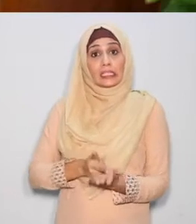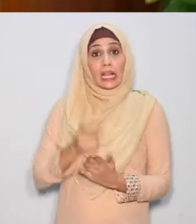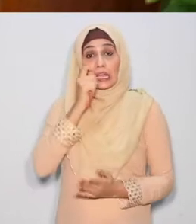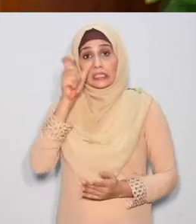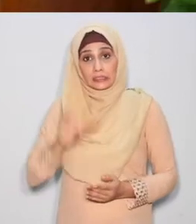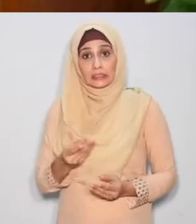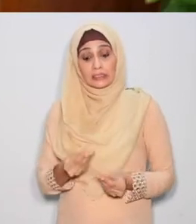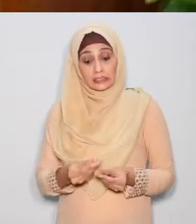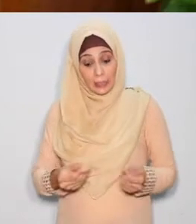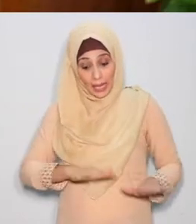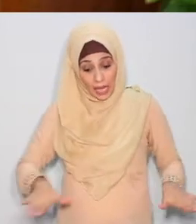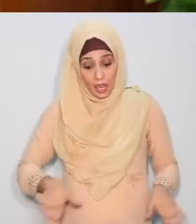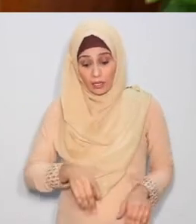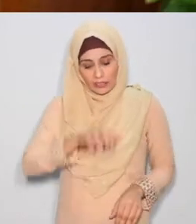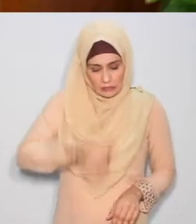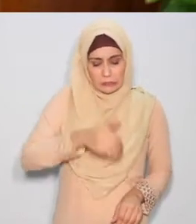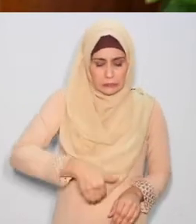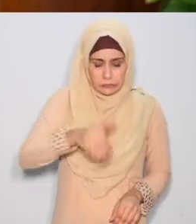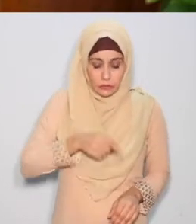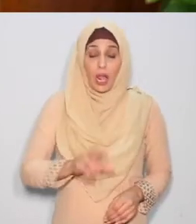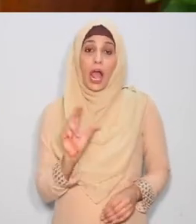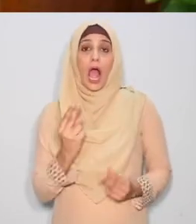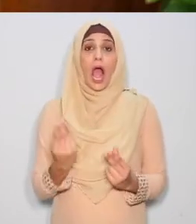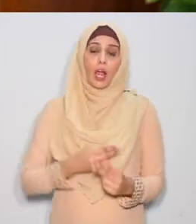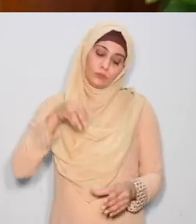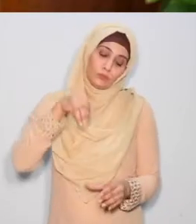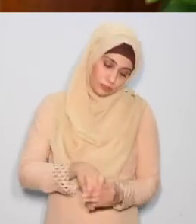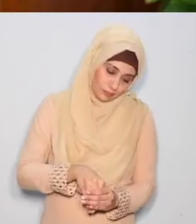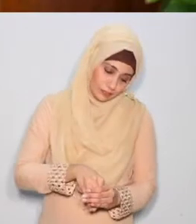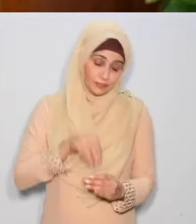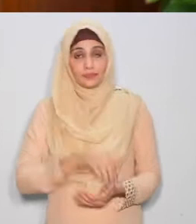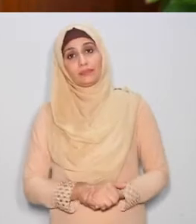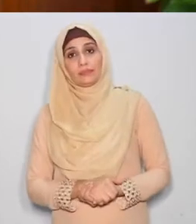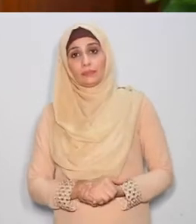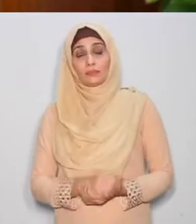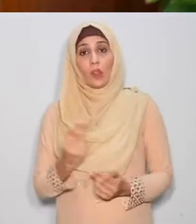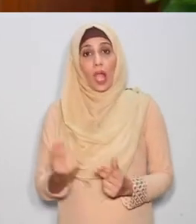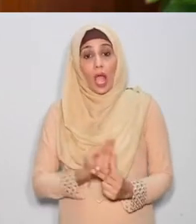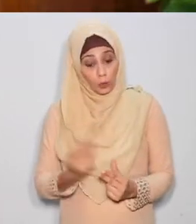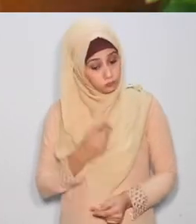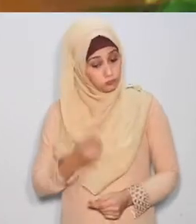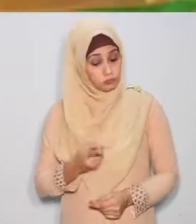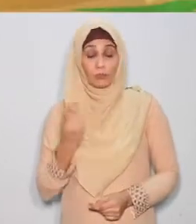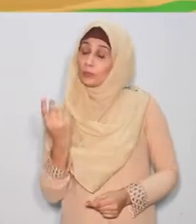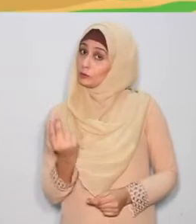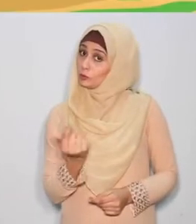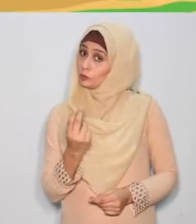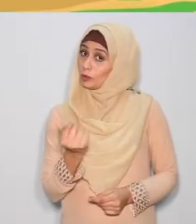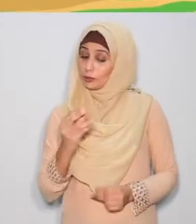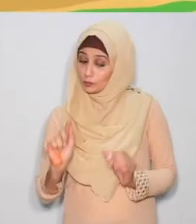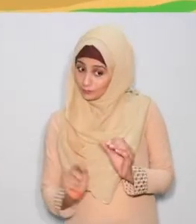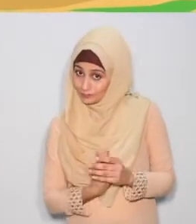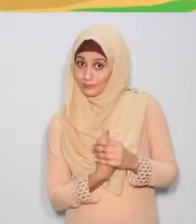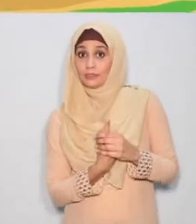अहमद किसान ने ज़मीन खोदी और इसमें आलू डाल दिया। आलू